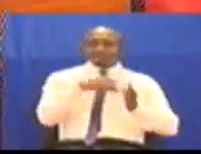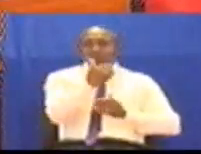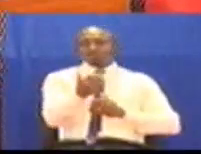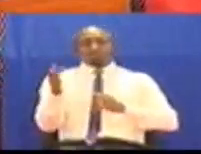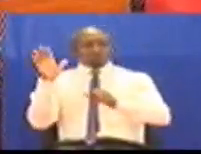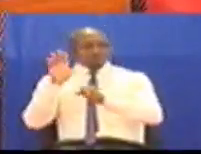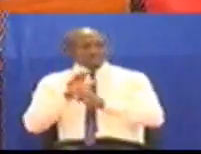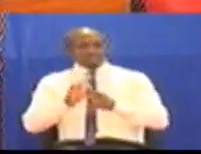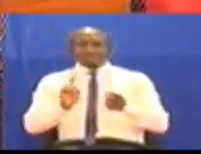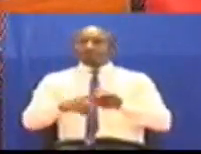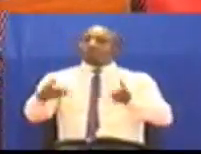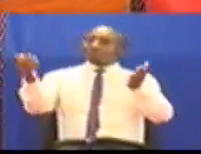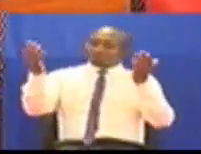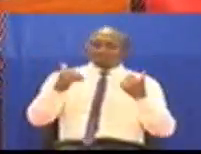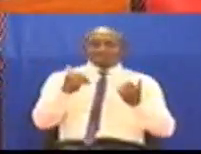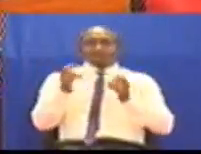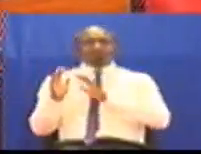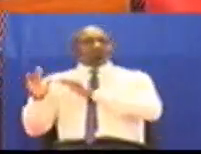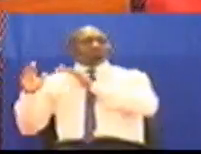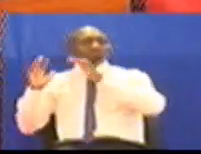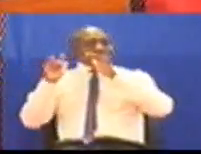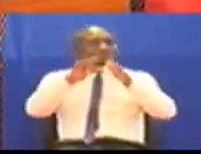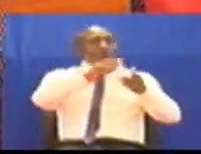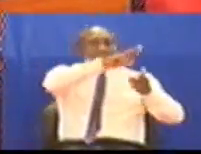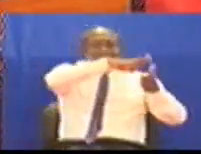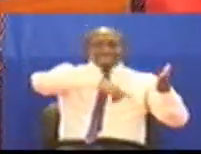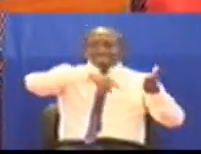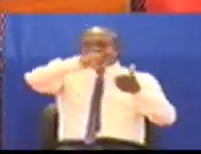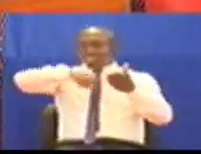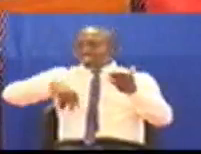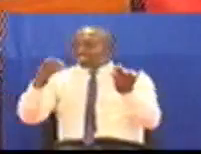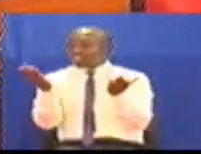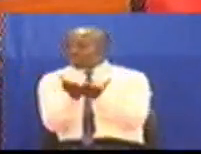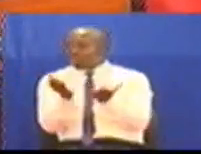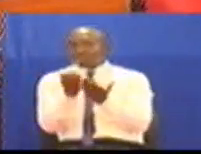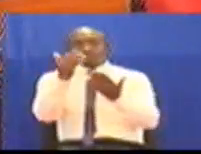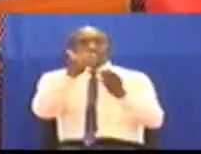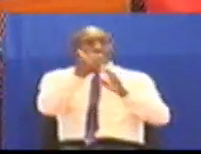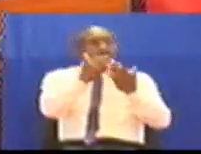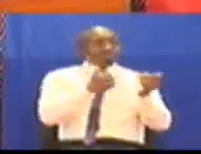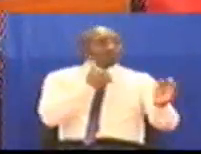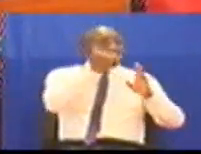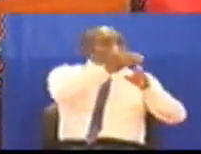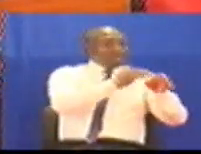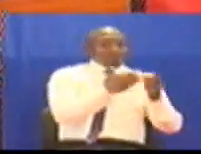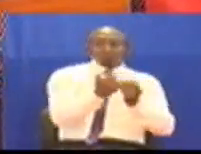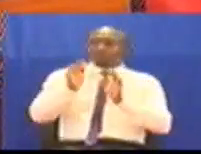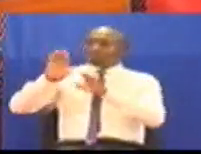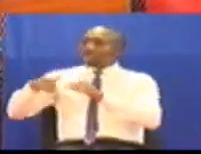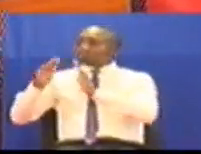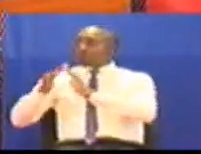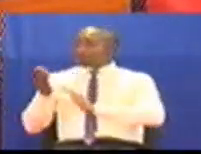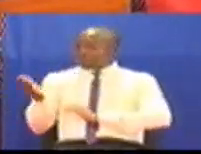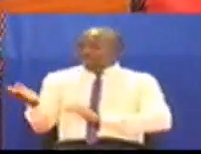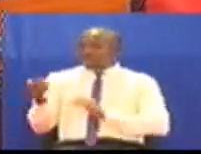wengi wameweza kujitokeza kwenda shule, kwa sababu kabla ya hapo watoto walikuwa nabaki nyumbani